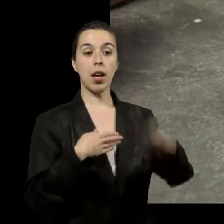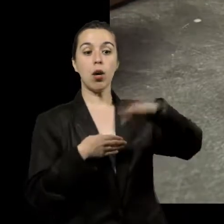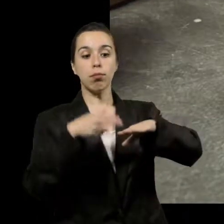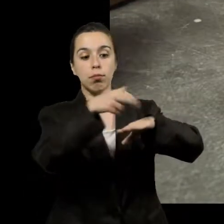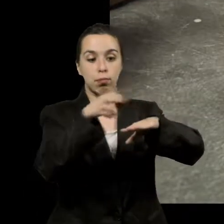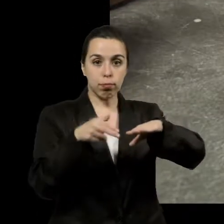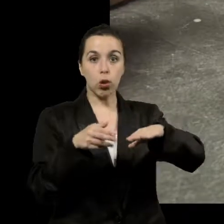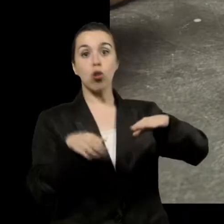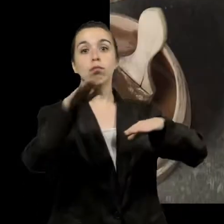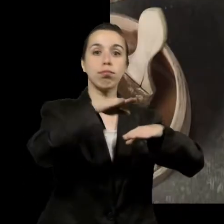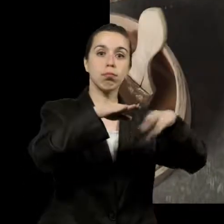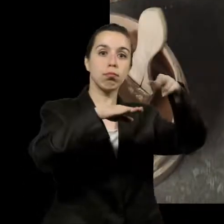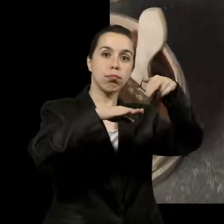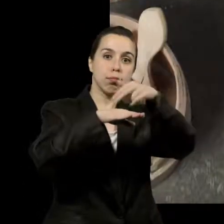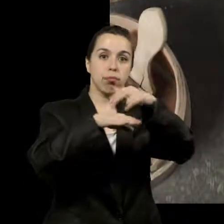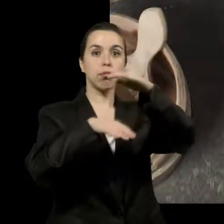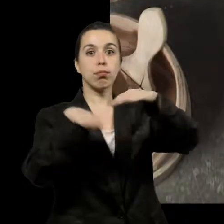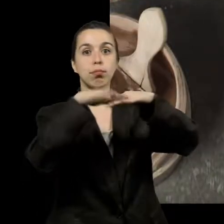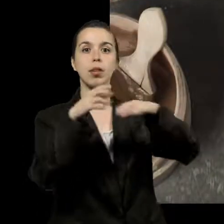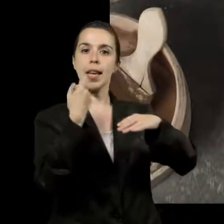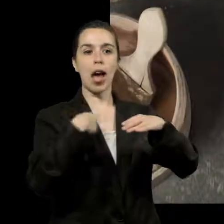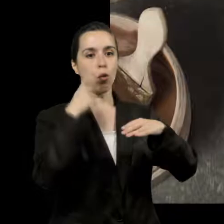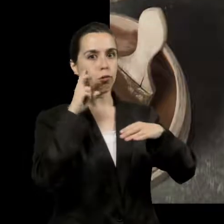Amb el pas de cada trepa, el dibuix es va configurant.